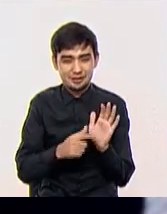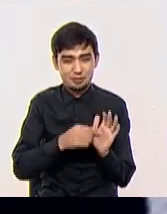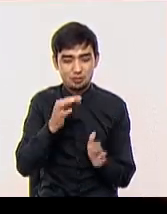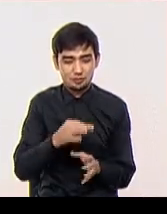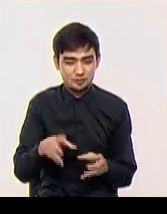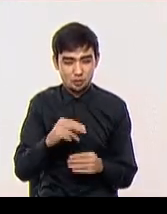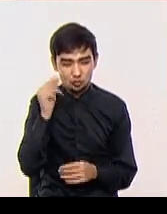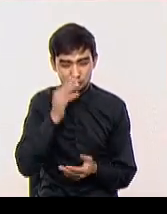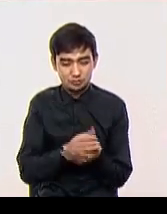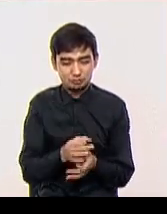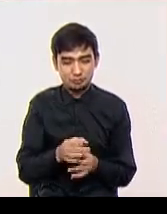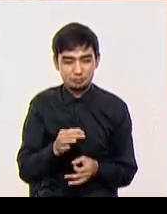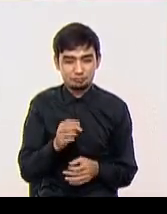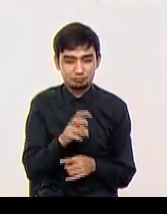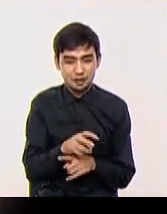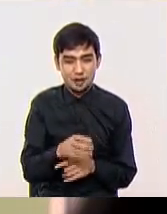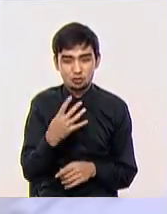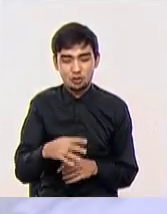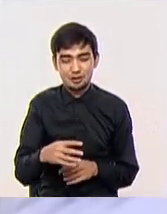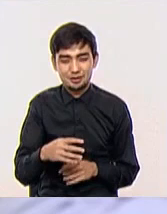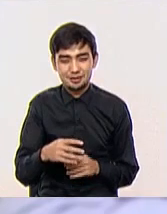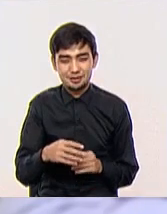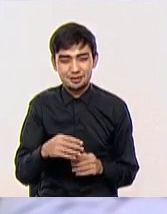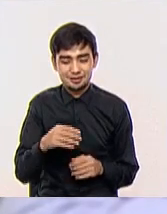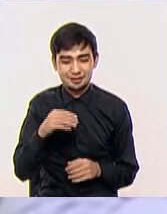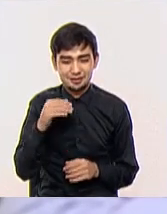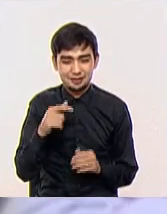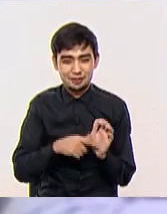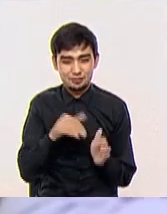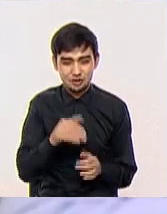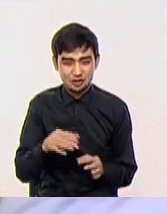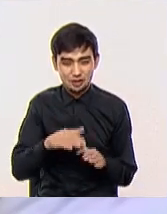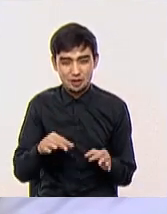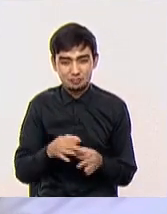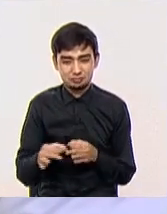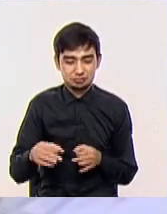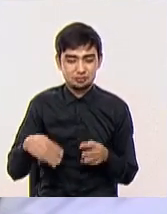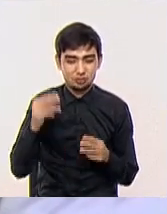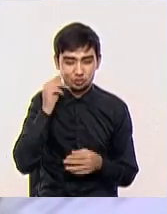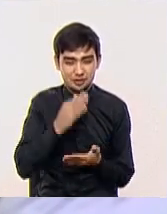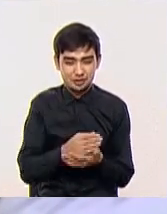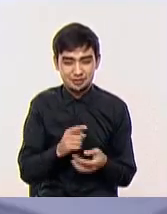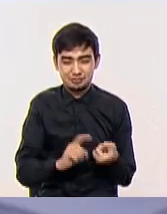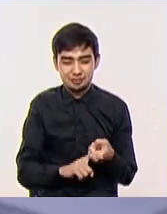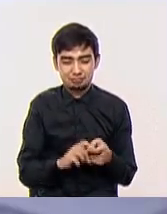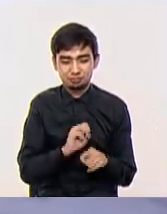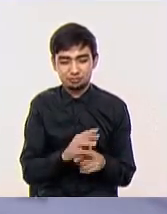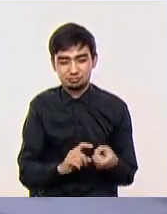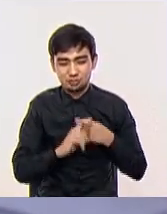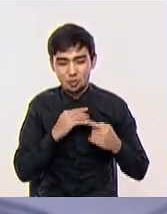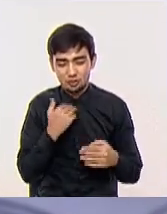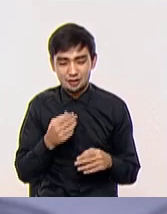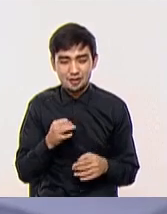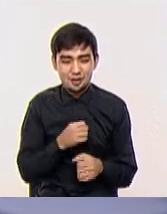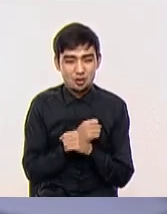40 тысяч детей выбрали дистанционный формат в том числе из-за случаев заражение коронавирусом осенние каникулы продлятся